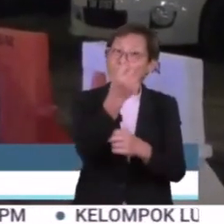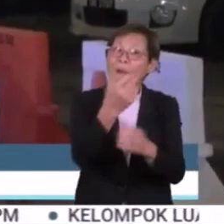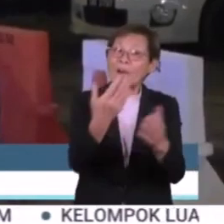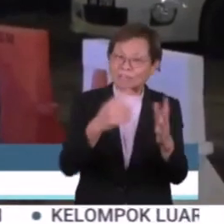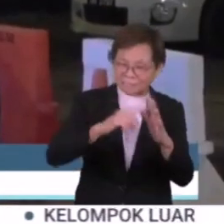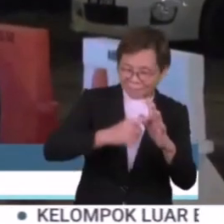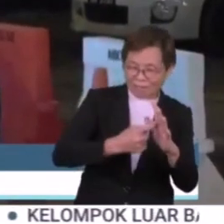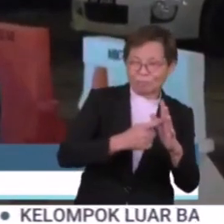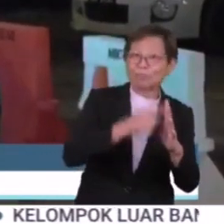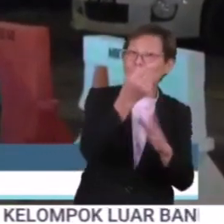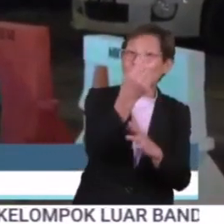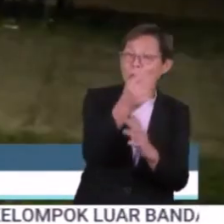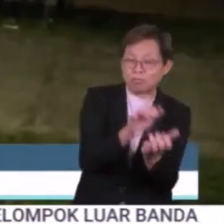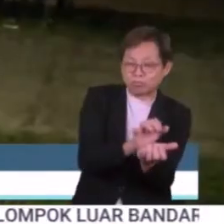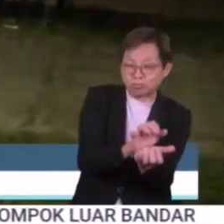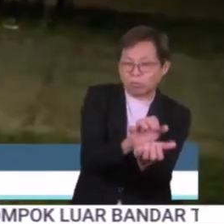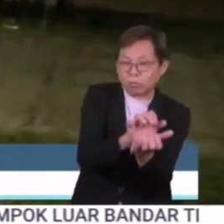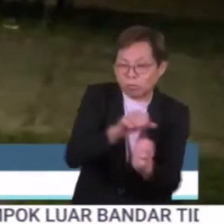dulu. Kita tengok macam mana